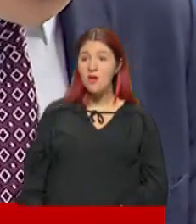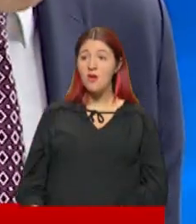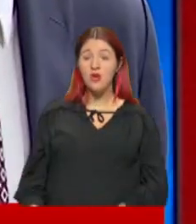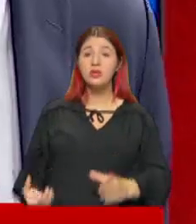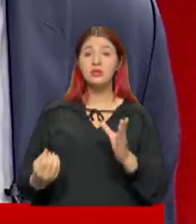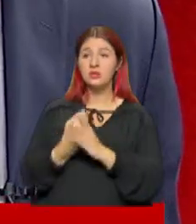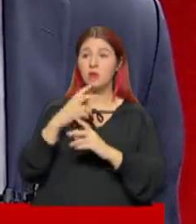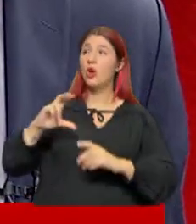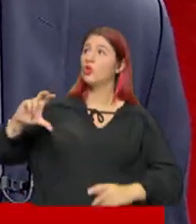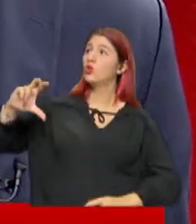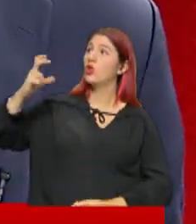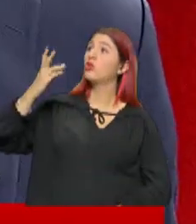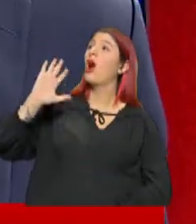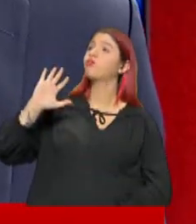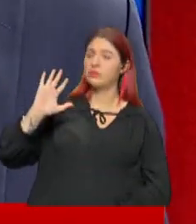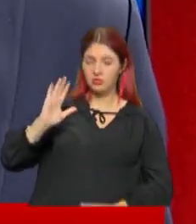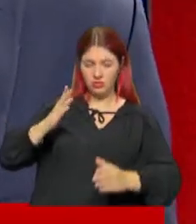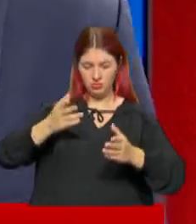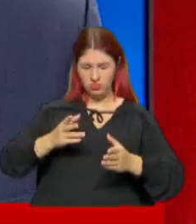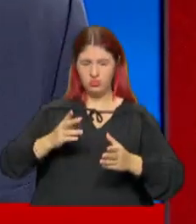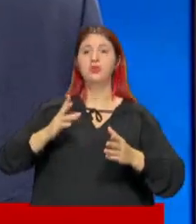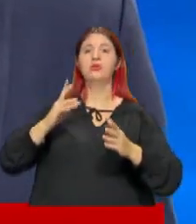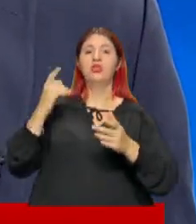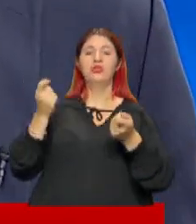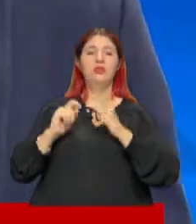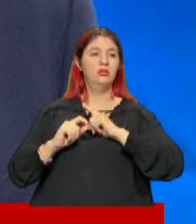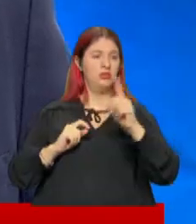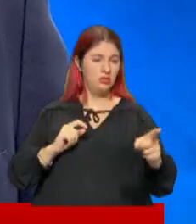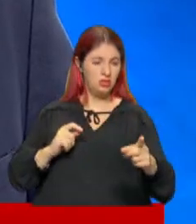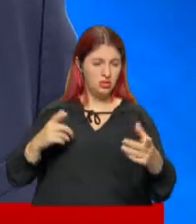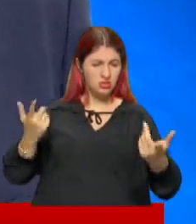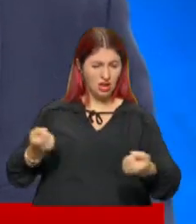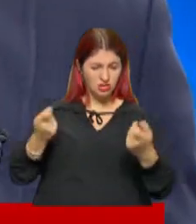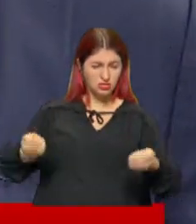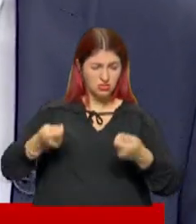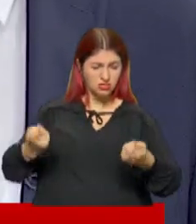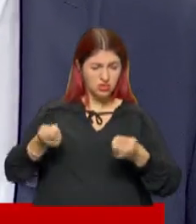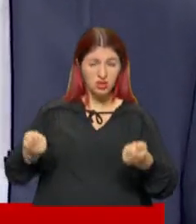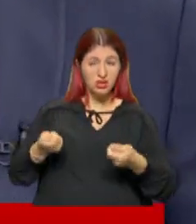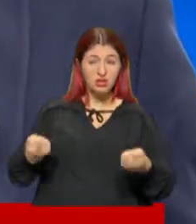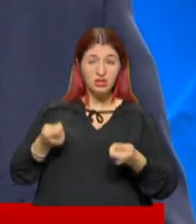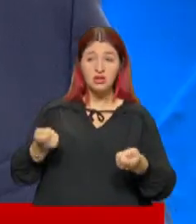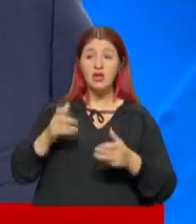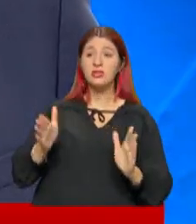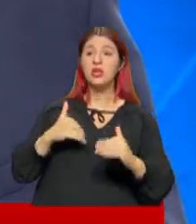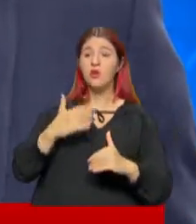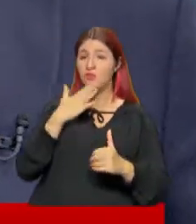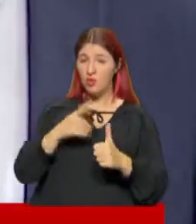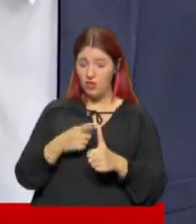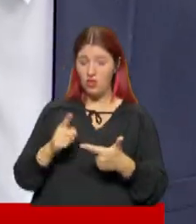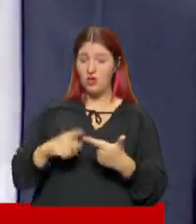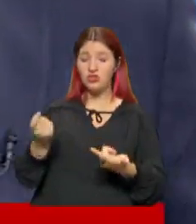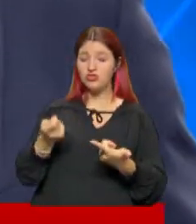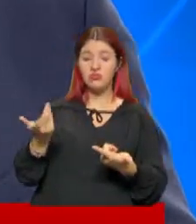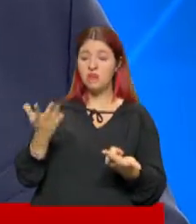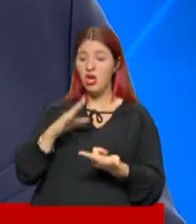Sabah güneş doğmadan kalkıyorsunuz, işe gidiyorsunuz, saatlerce çalışıyorsunuz. Çalışırken sendikanız yok,